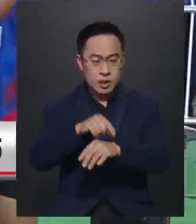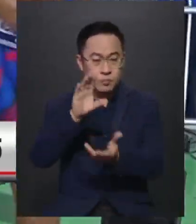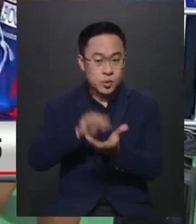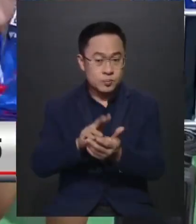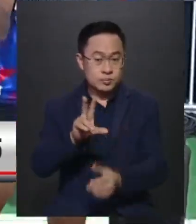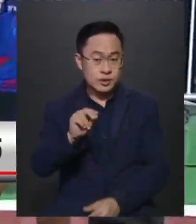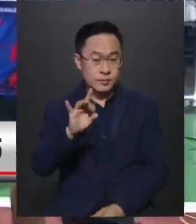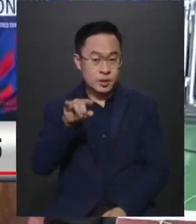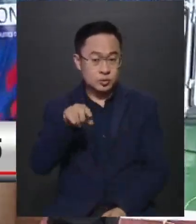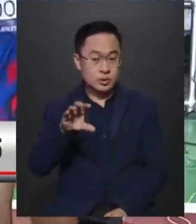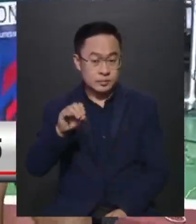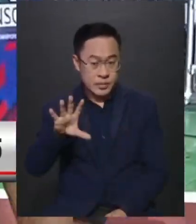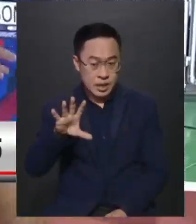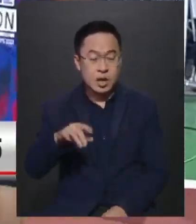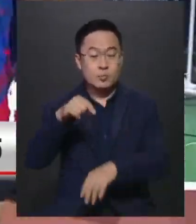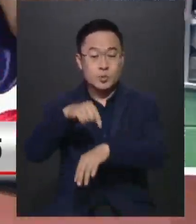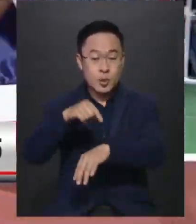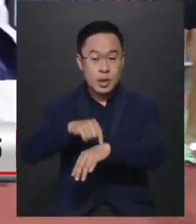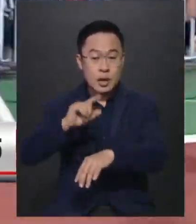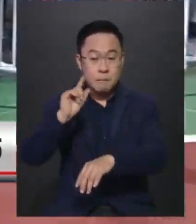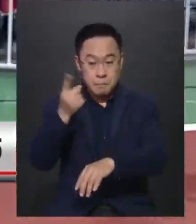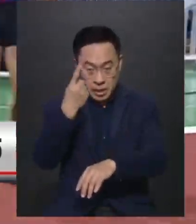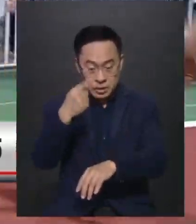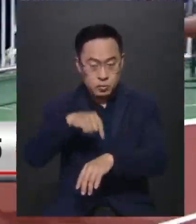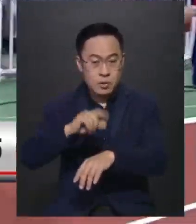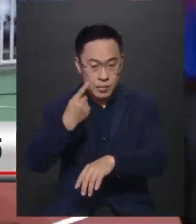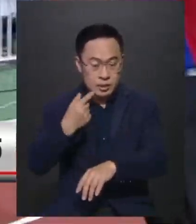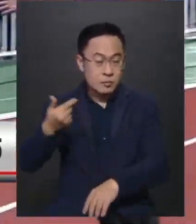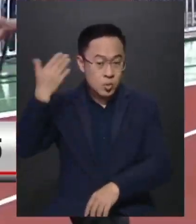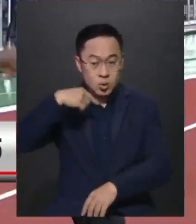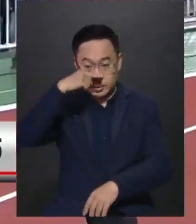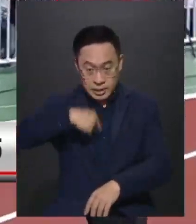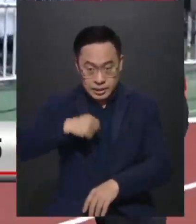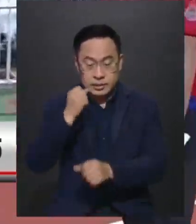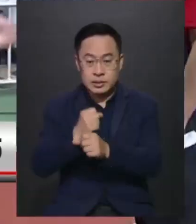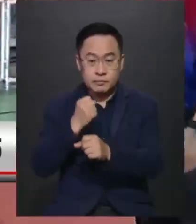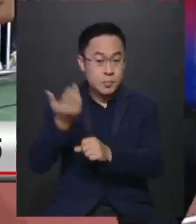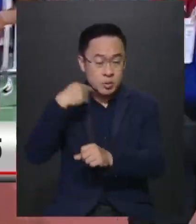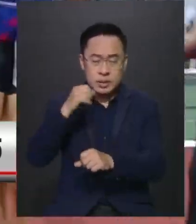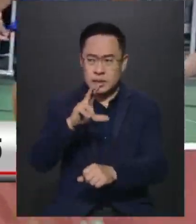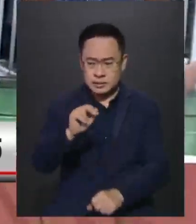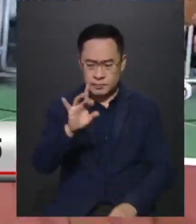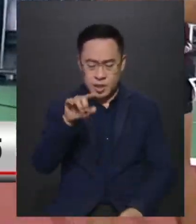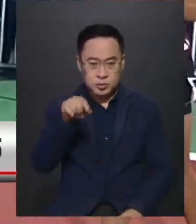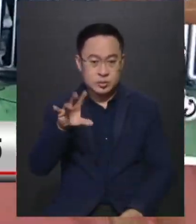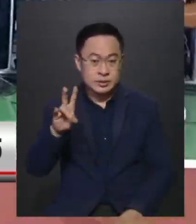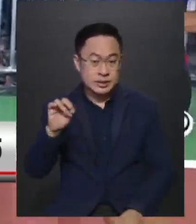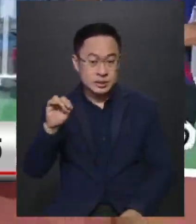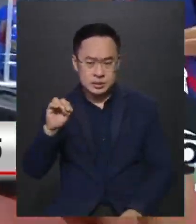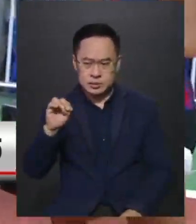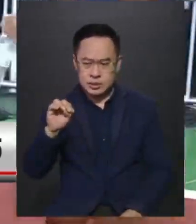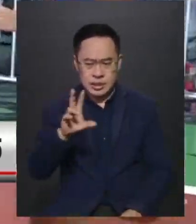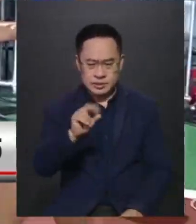าชิงแชมป์เอเชียที่ไทยแต่เดิมเป็นเจ้าของสถิตินะแต่สถิติเดิมที่ไทยทำเอาไว้ได้คือ 38.72 วิน